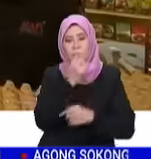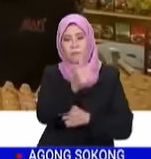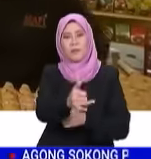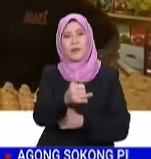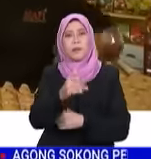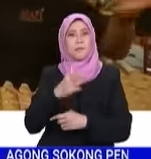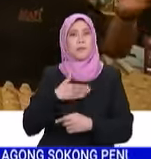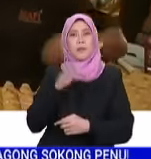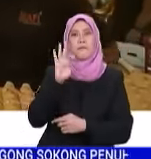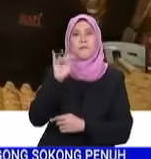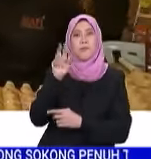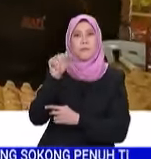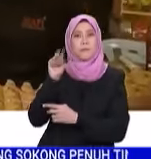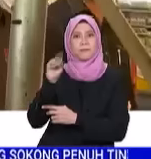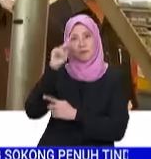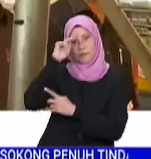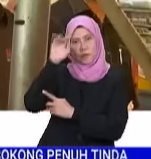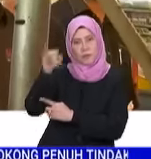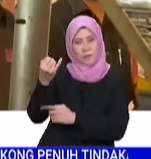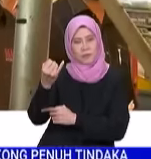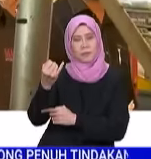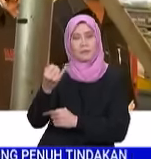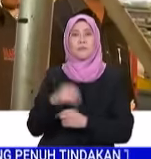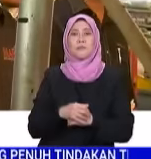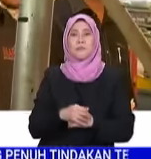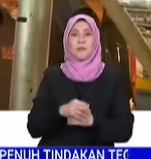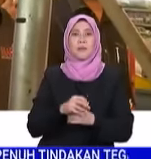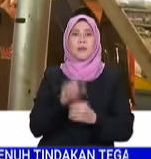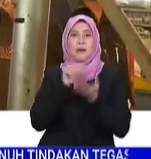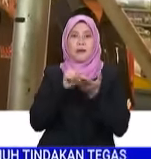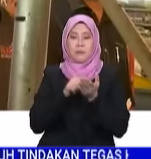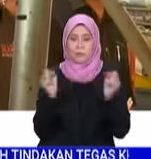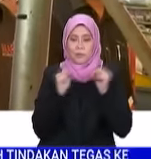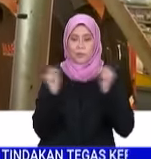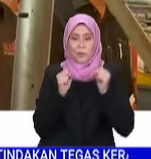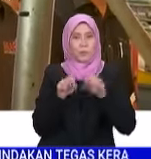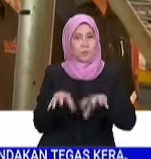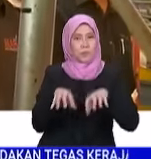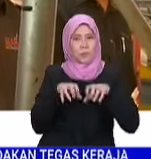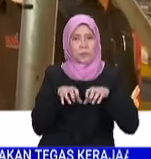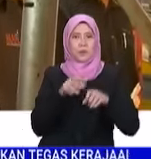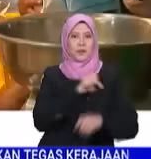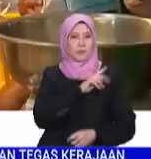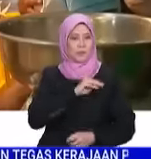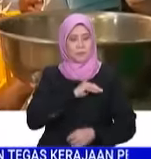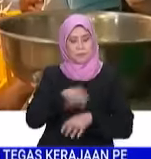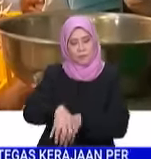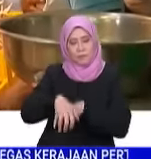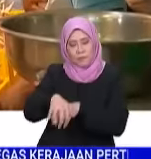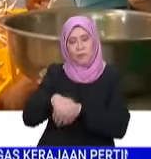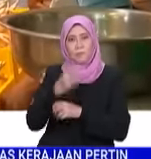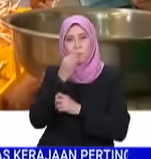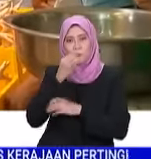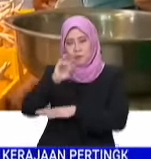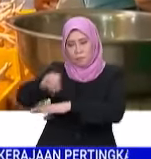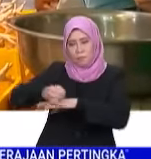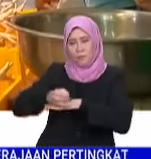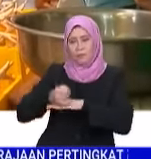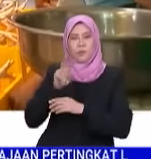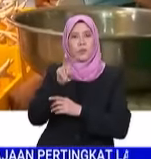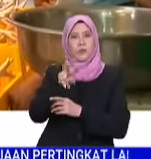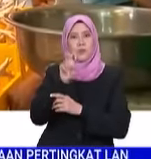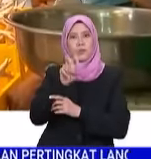myfarm outlet kasih putraajaya bagi stok ayam sejuk beku Kementerian Pertanian dan industri makanan mengimport antara